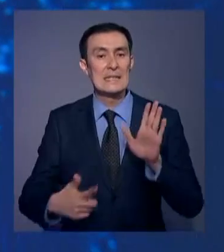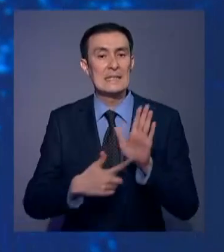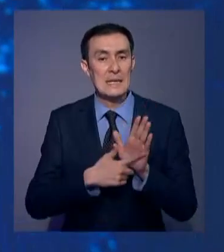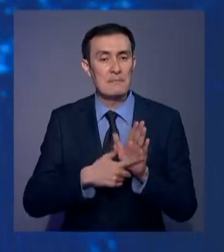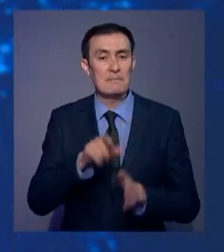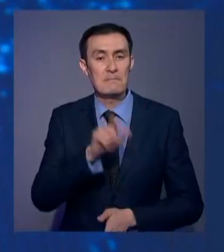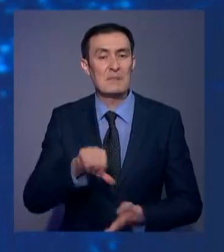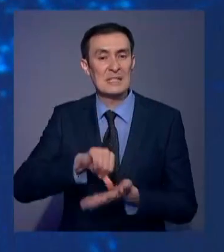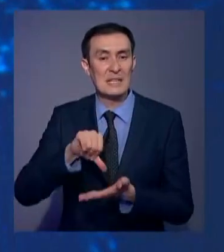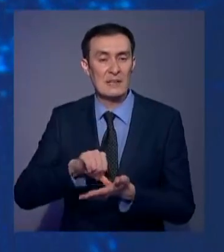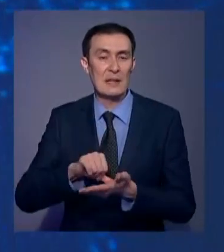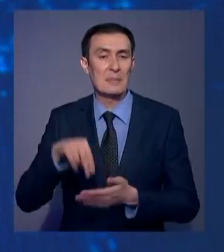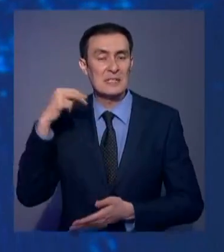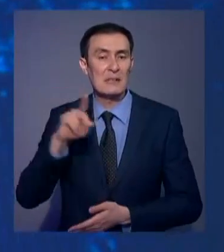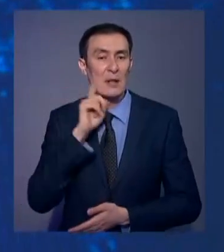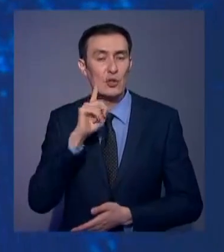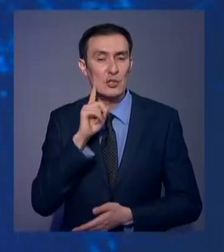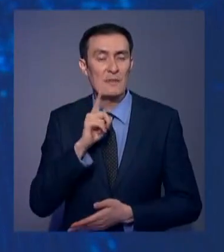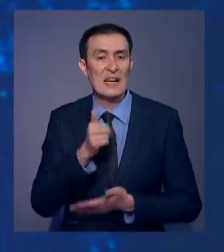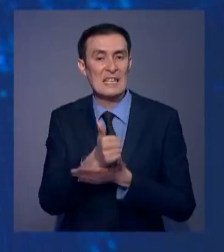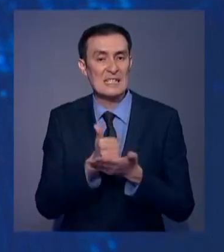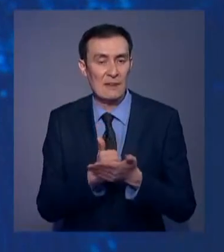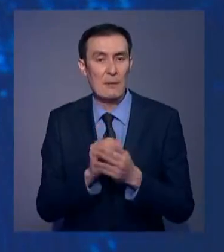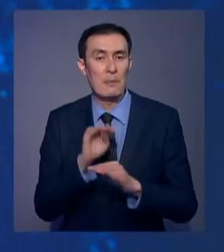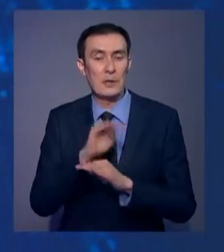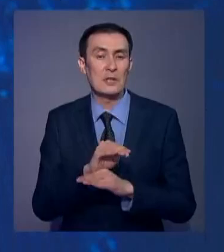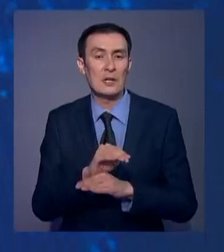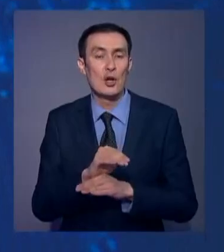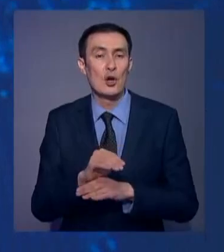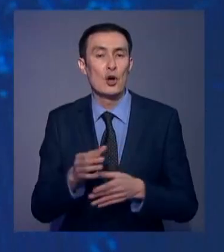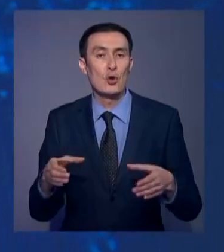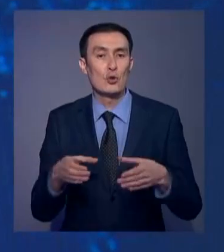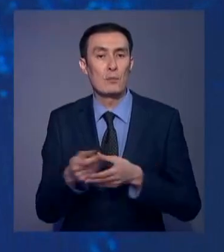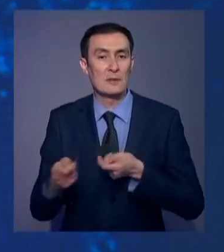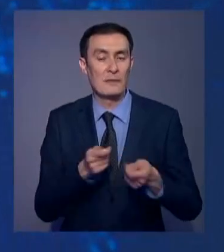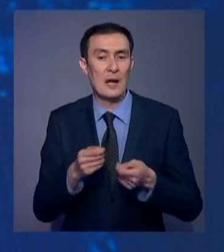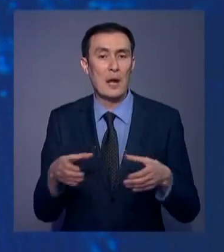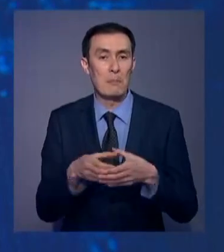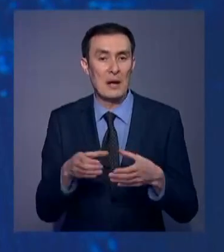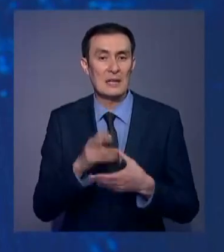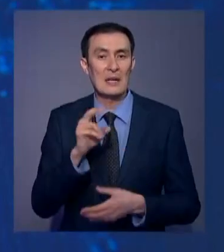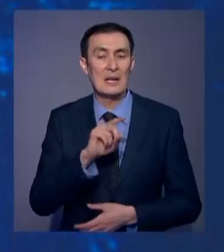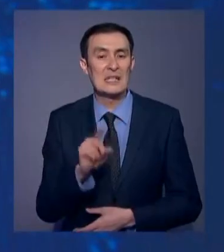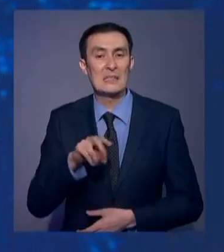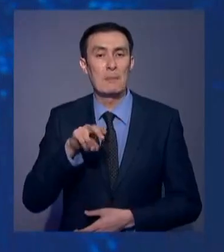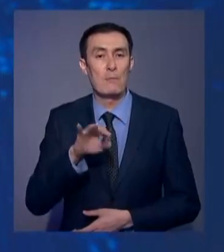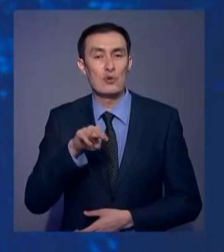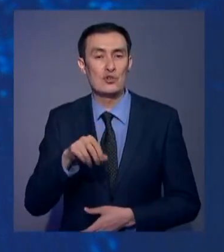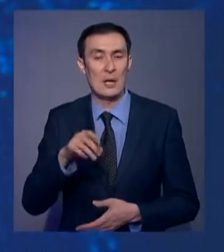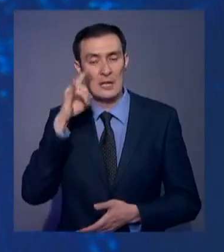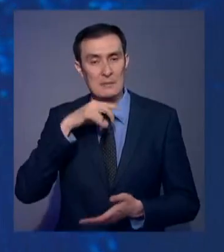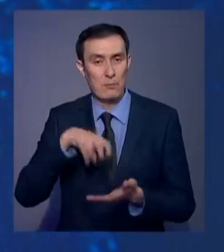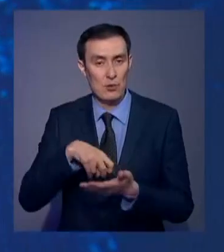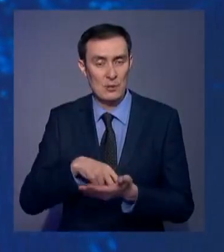7 представителей президентского молодежного кадрового резерва пополнили ряды топ-менеджеров национальной компании «Казпочта». Их выбирали